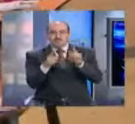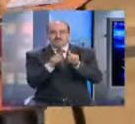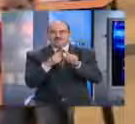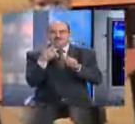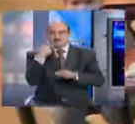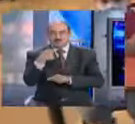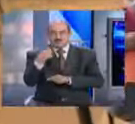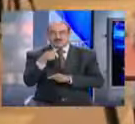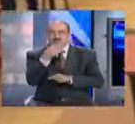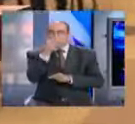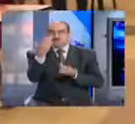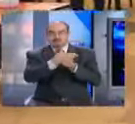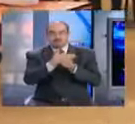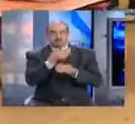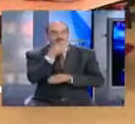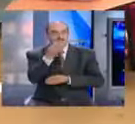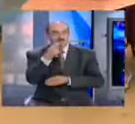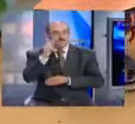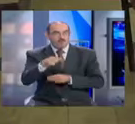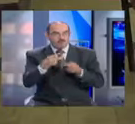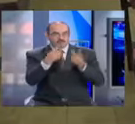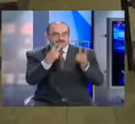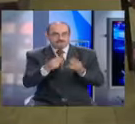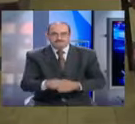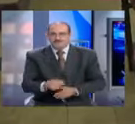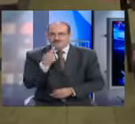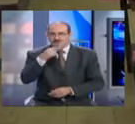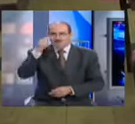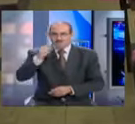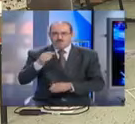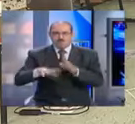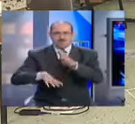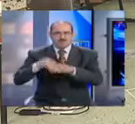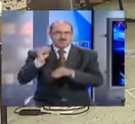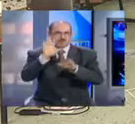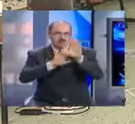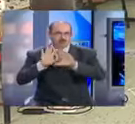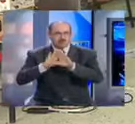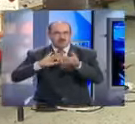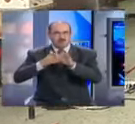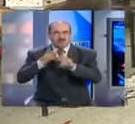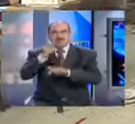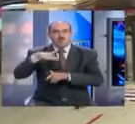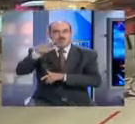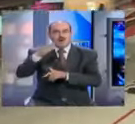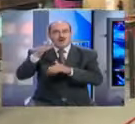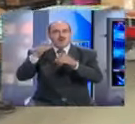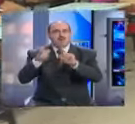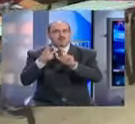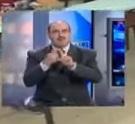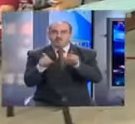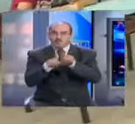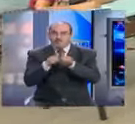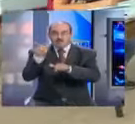السيد الرئيس مشددا على ما يلي: ضرورة التكفل بكافة المواطنين من كل الفئات بما فيهم